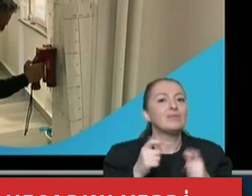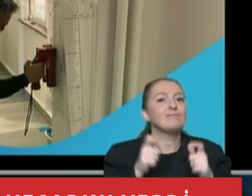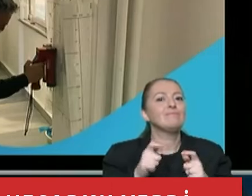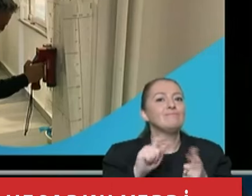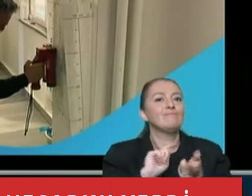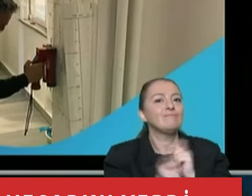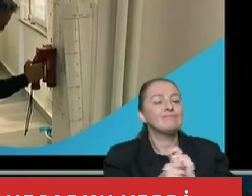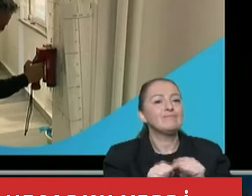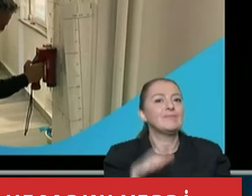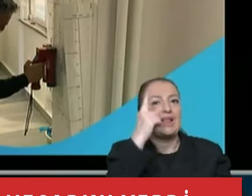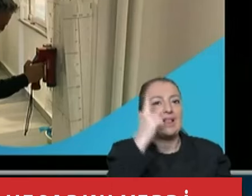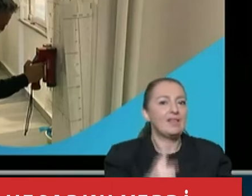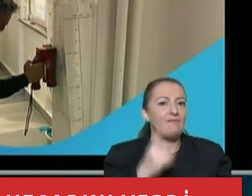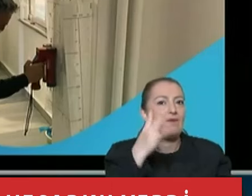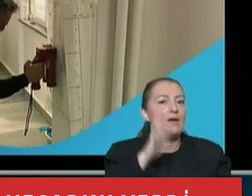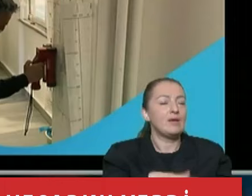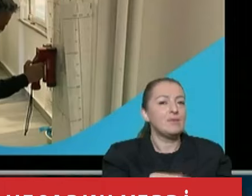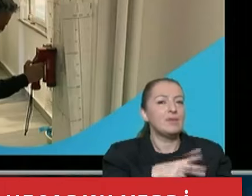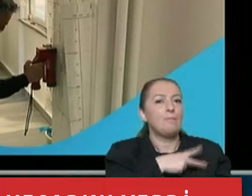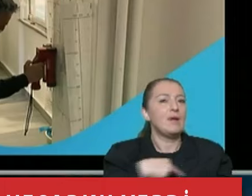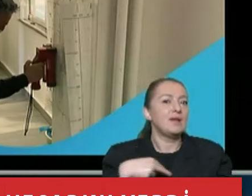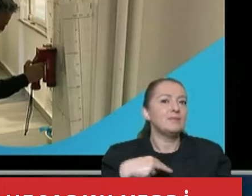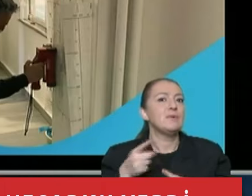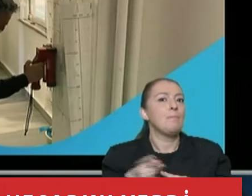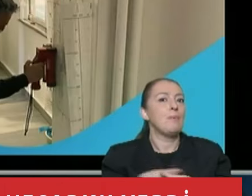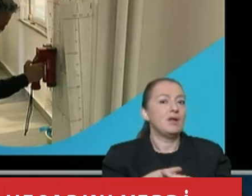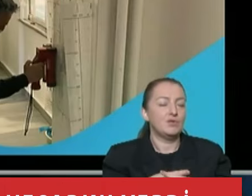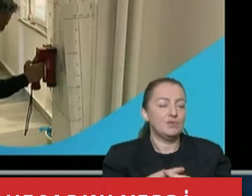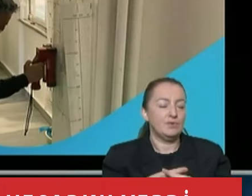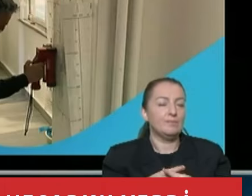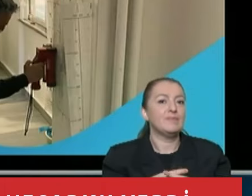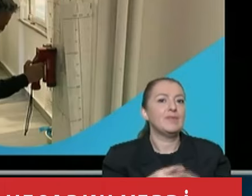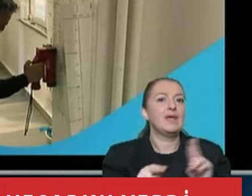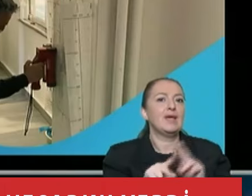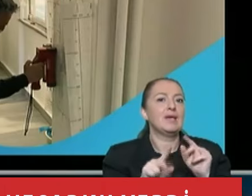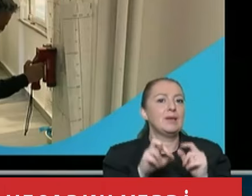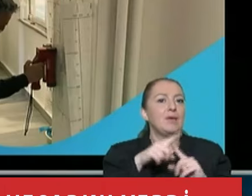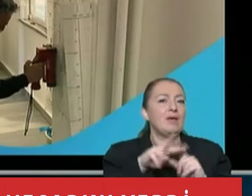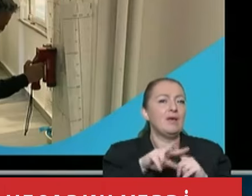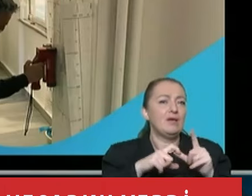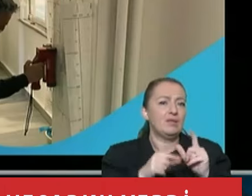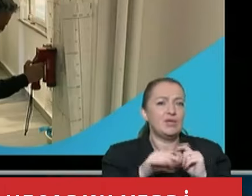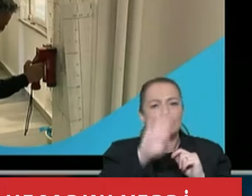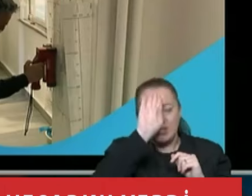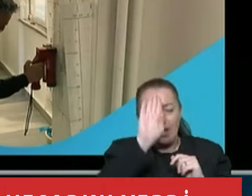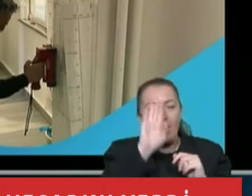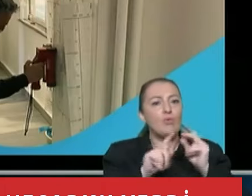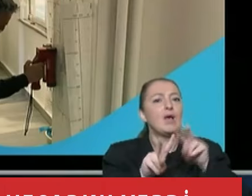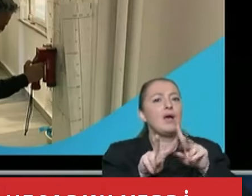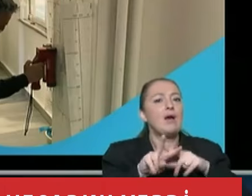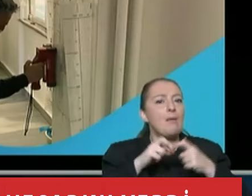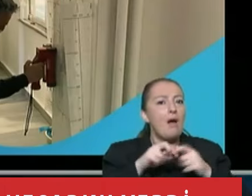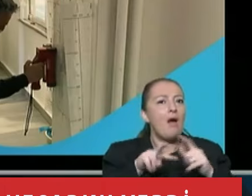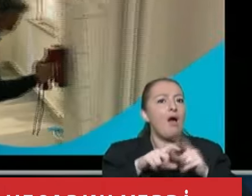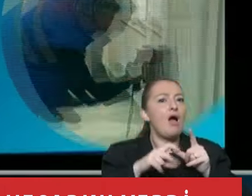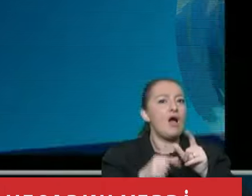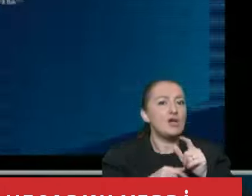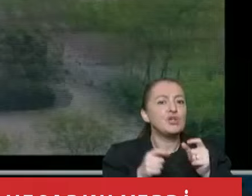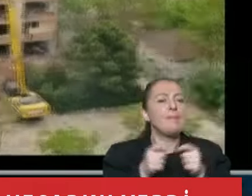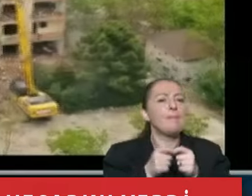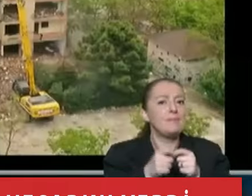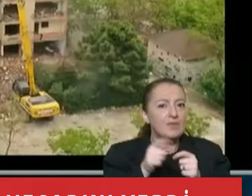ilk kez hayata geçirildiği belediyemiz paydaşlarından Kiptaş İstanbul İmar aşe ve Bimtaş ortaklığında